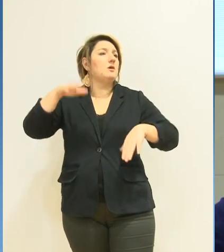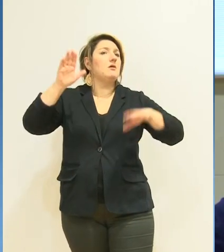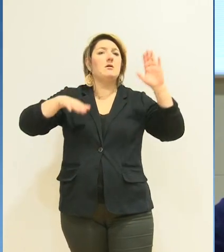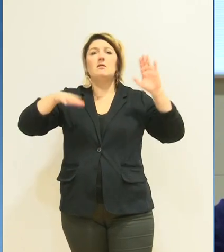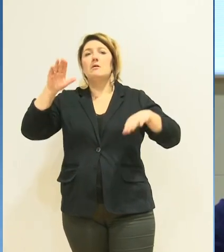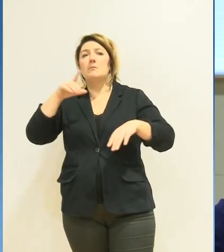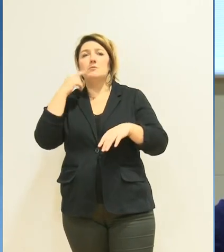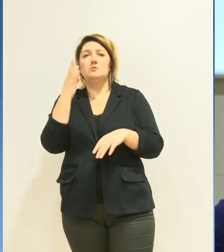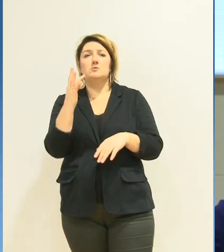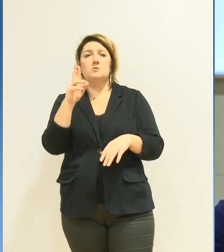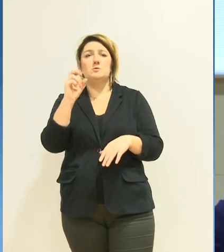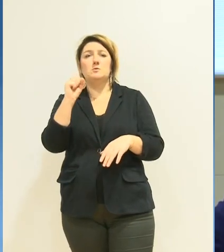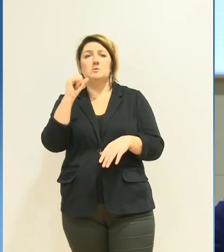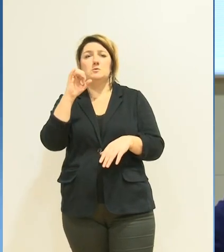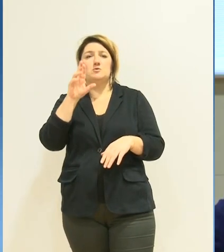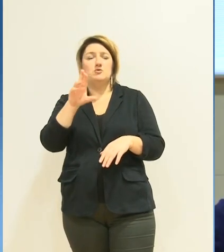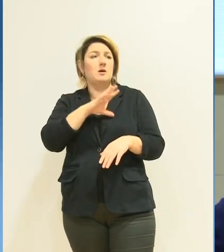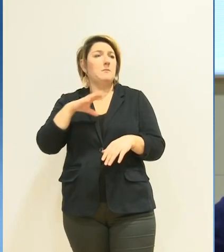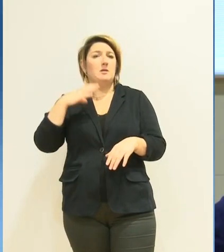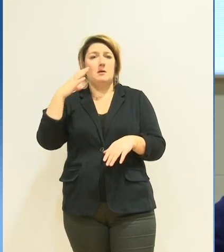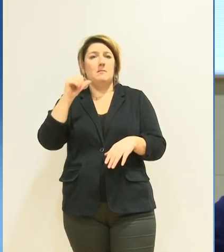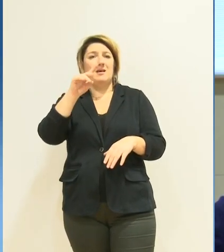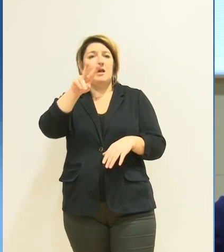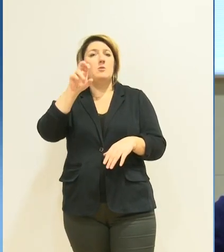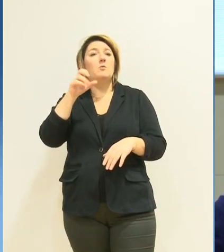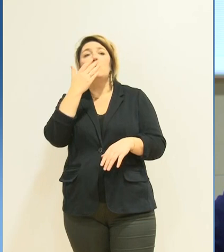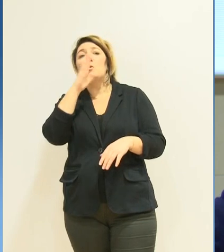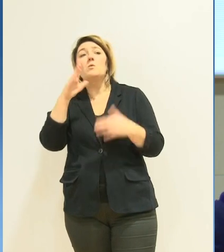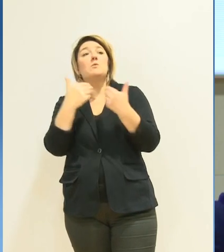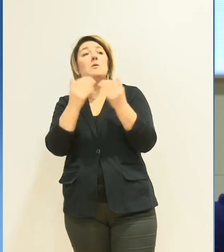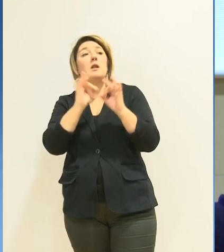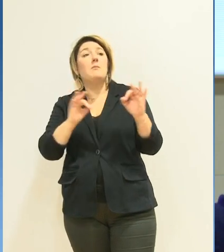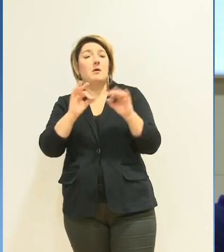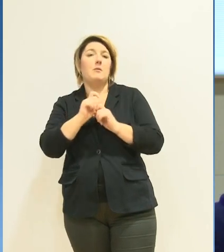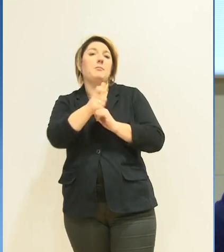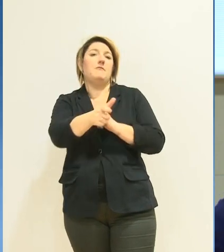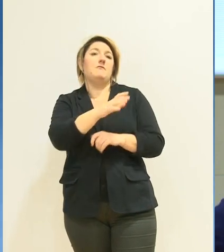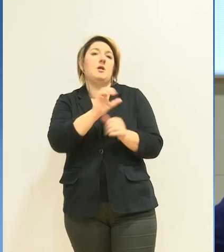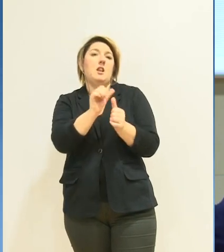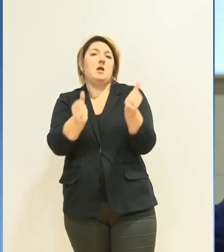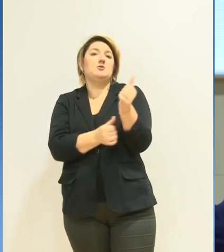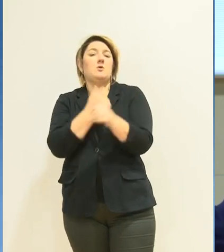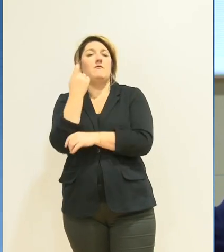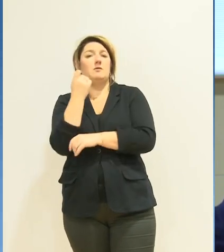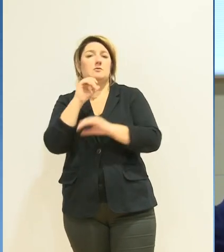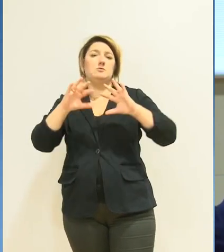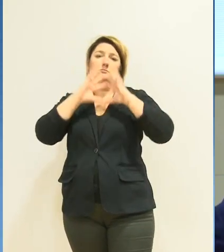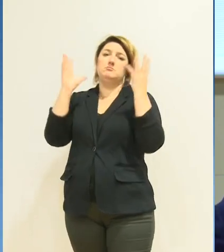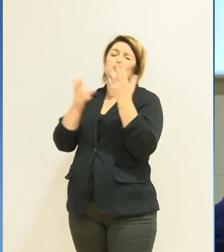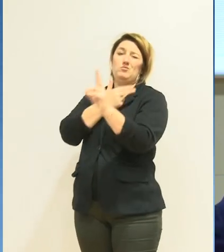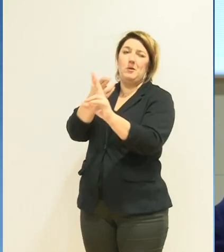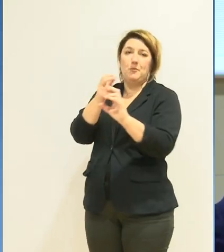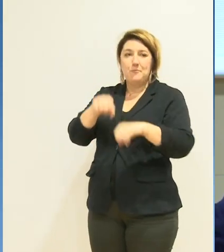monsieur touché advenait mme gadou et puis après s'il ya pas d'autres demandes je demanderai à l'adjoint aux finances peut-être de faire une réponse globale